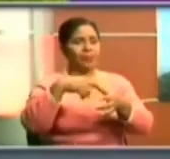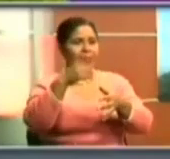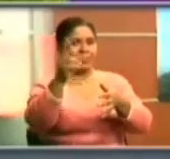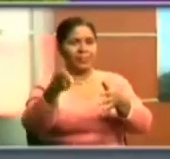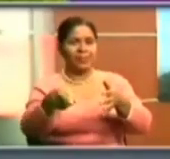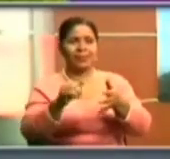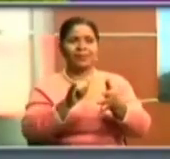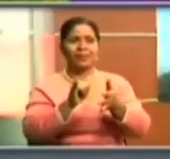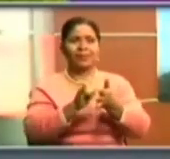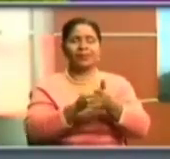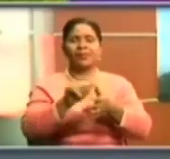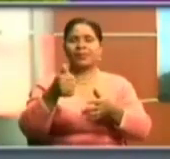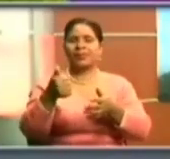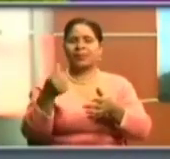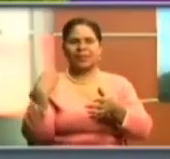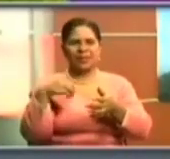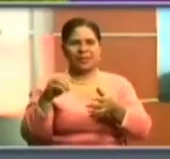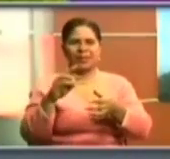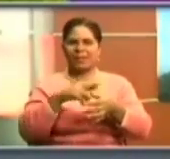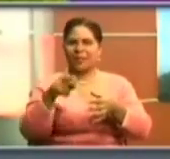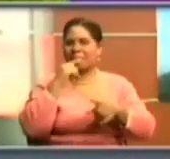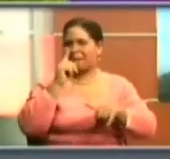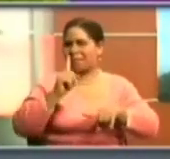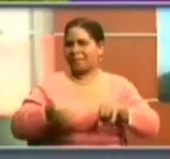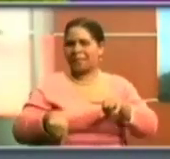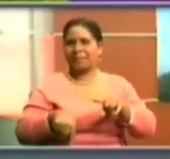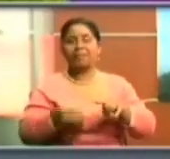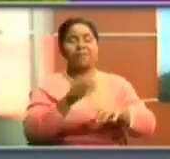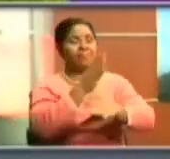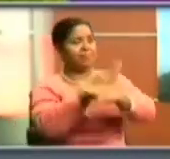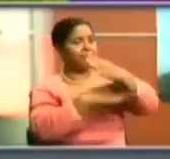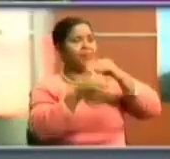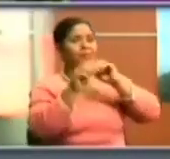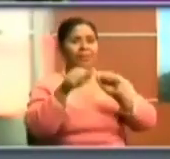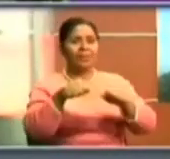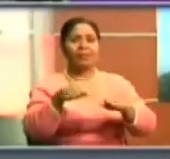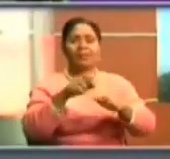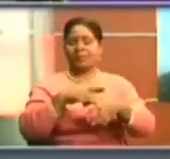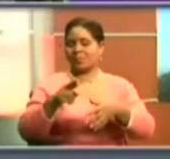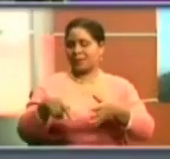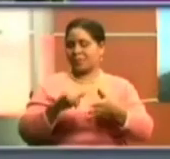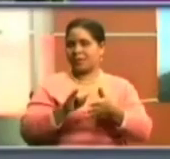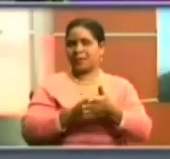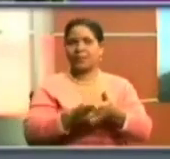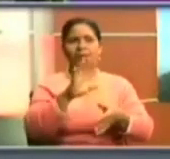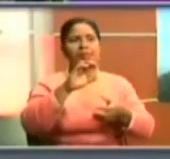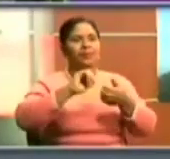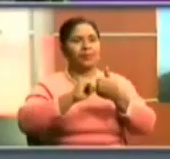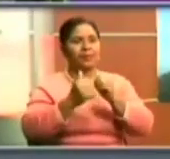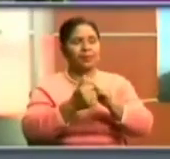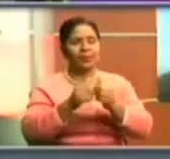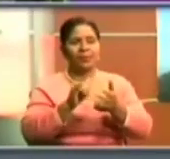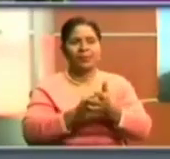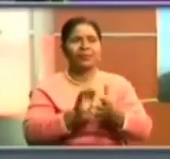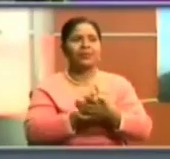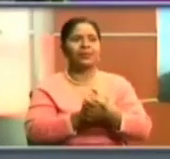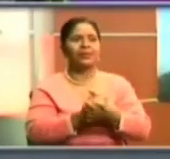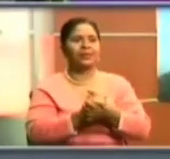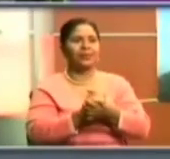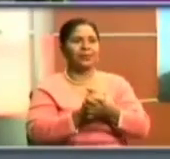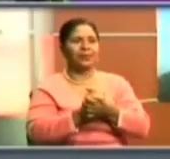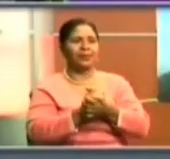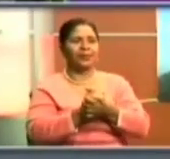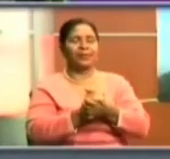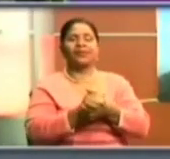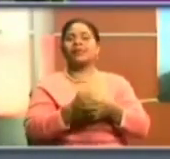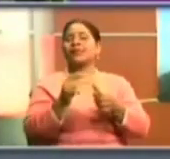problèmes. Pas personne qui a une solution pour 5 problèmes. C'est la même solution. Solution 5 problèmes. 5 problèmes,